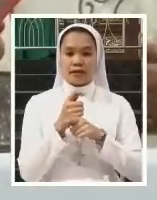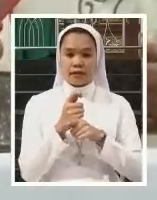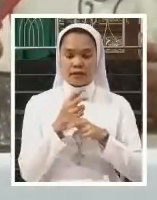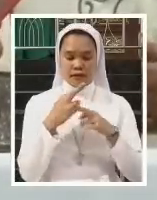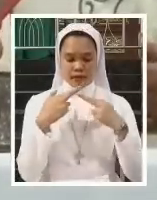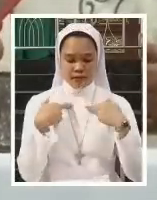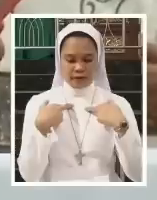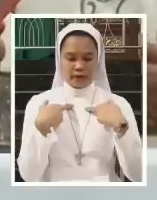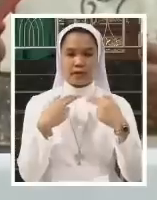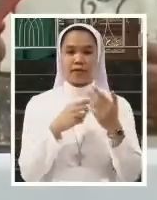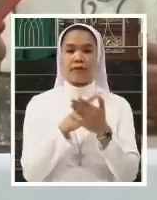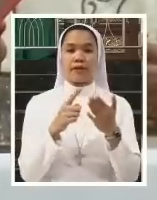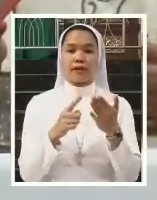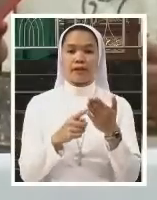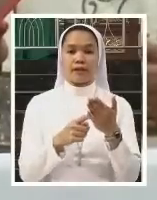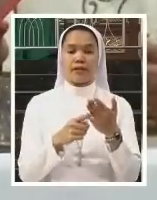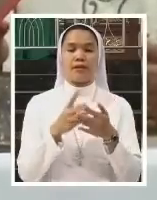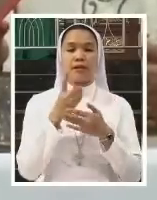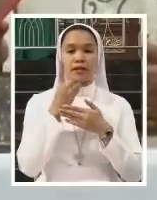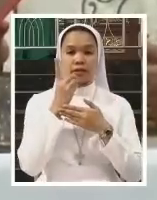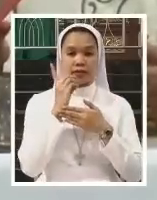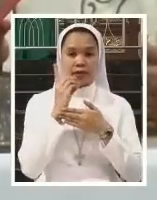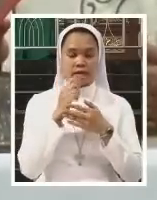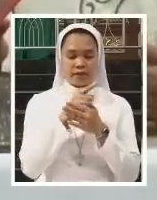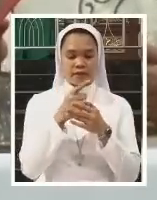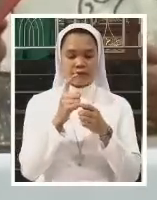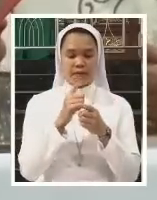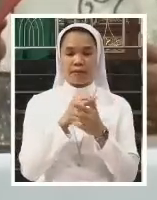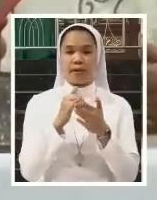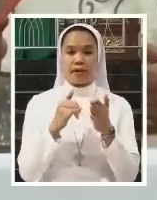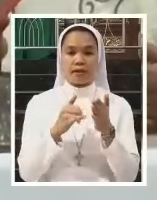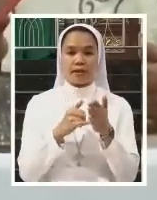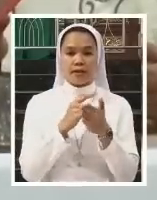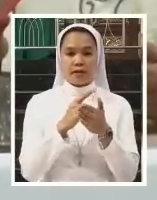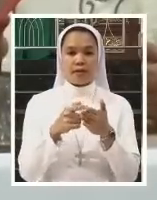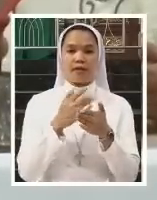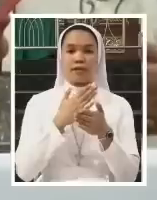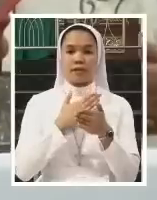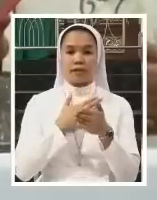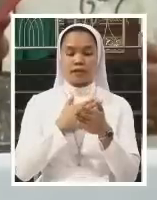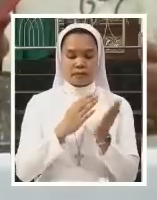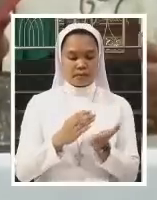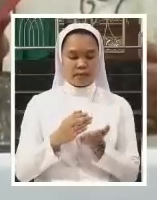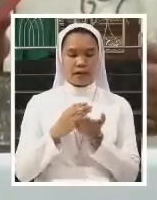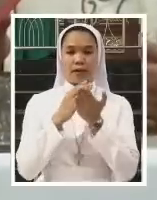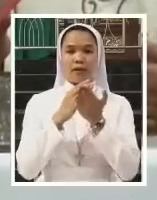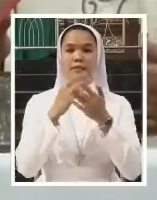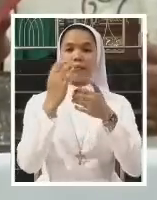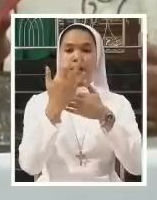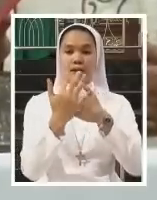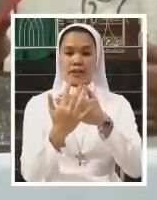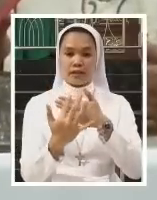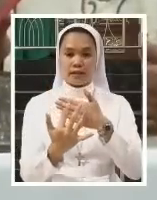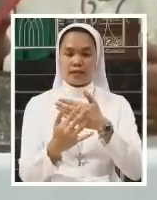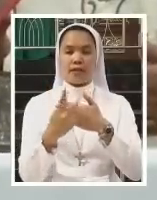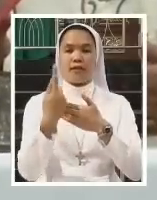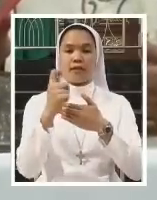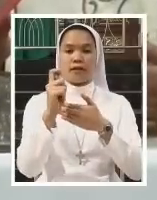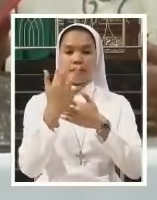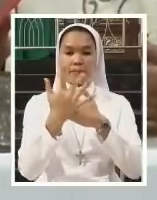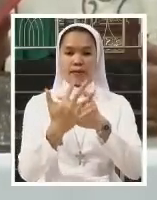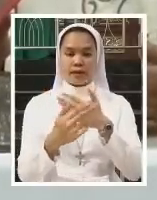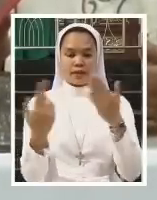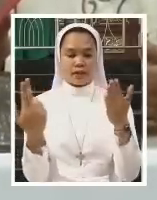mag-ako ka magabos asin mag-inom ka ini, tayini ang kalis kang sakuyang dugo, kan